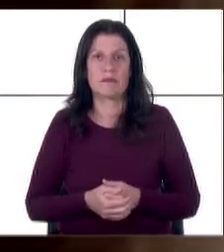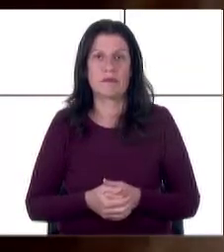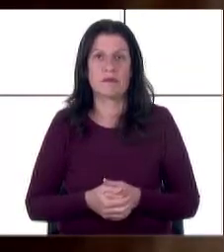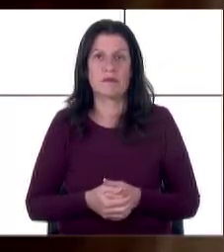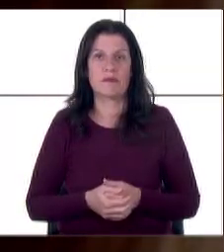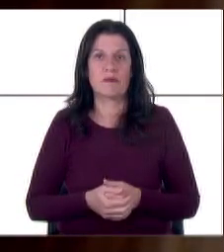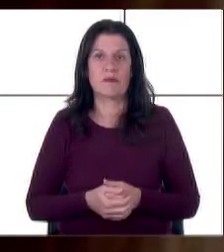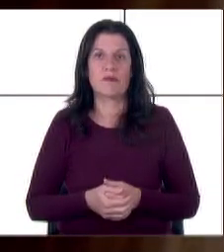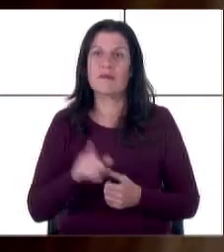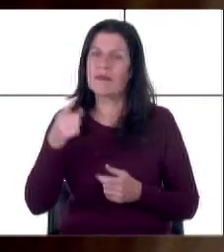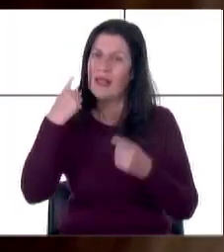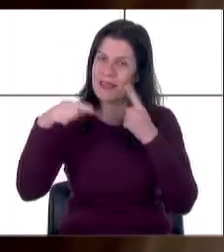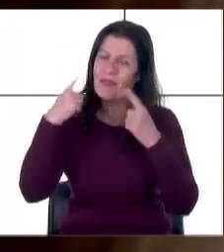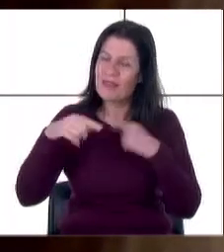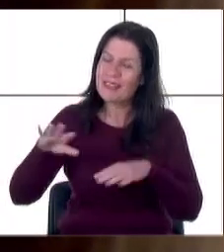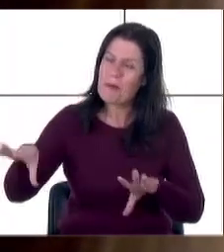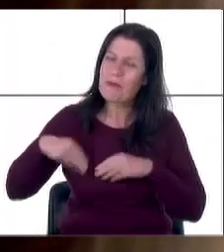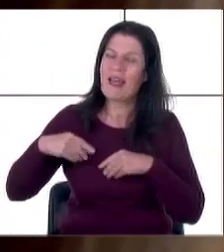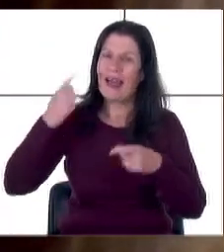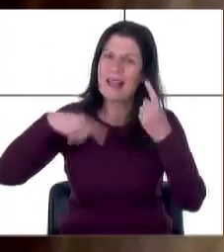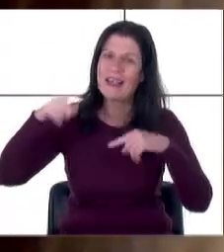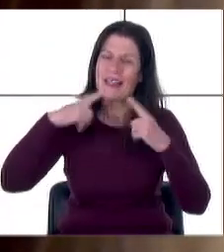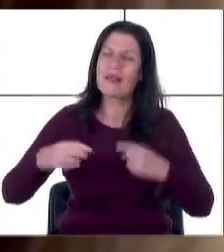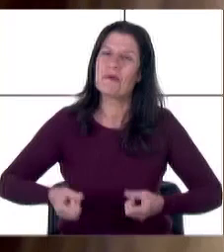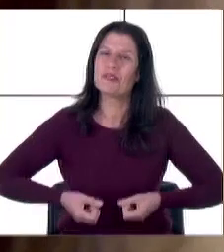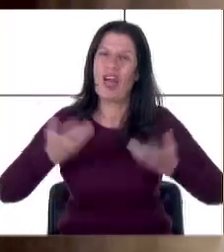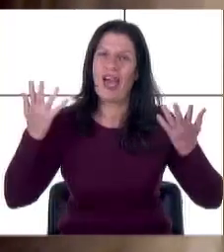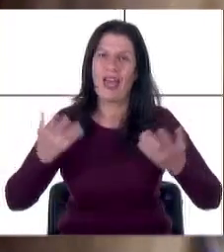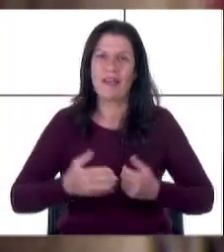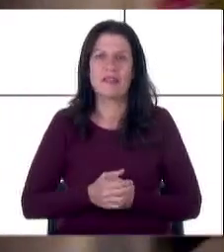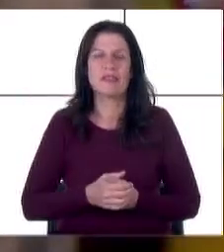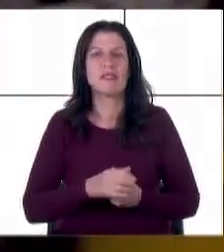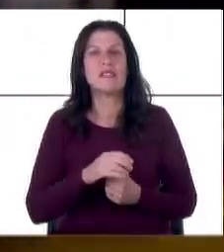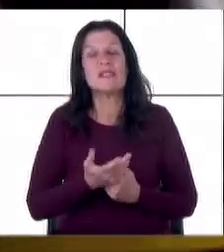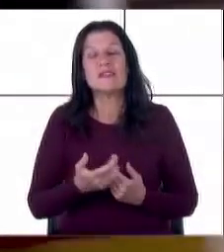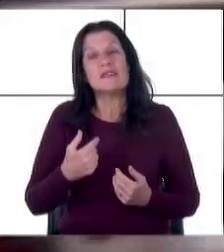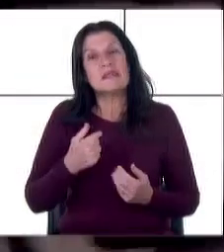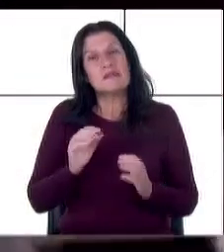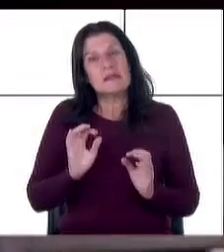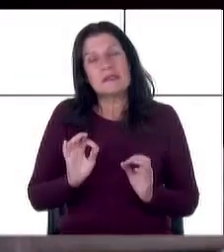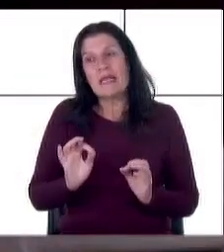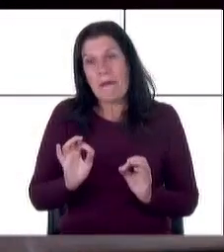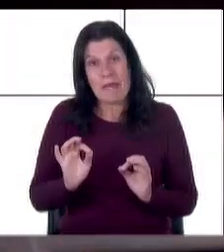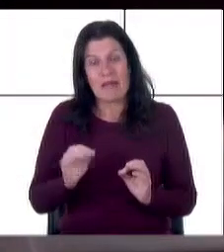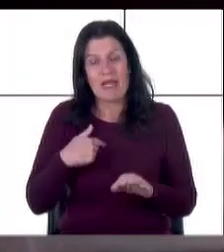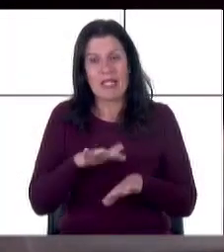זה משחרר לבכות ביחד. האמת שכן. לא יודע, זה מרגיש לי פתאום מקום בטוח, למרות שיש פה